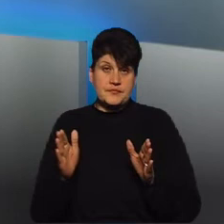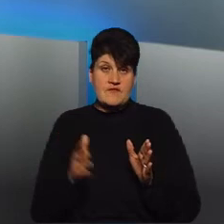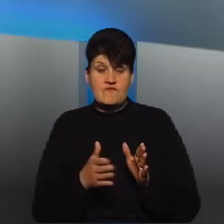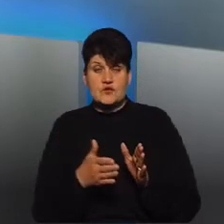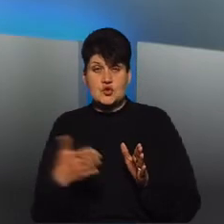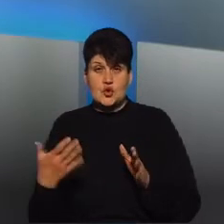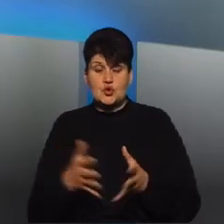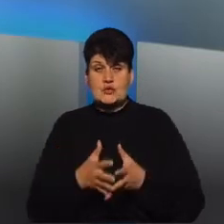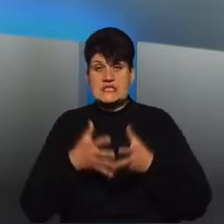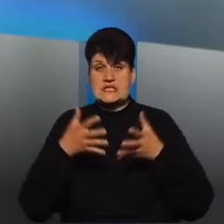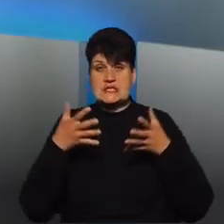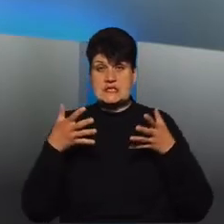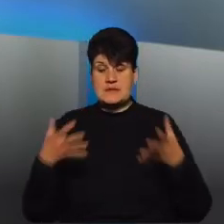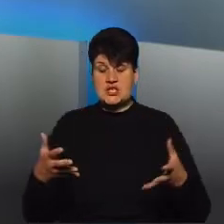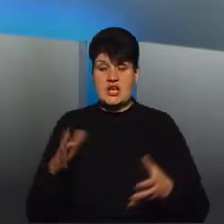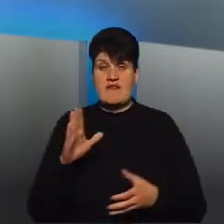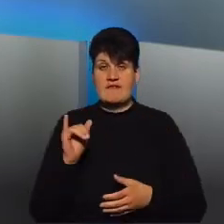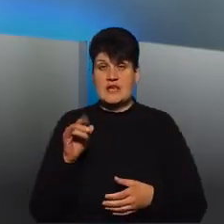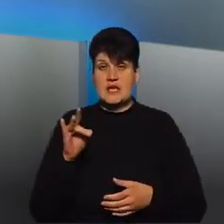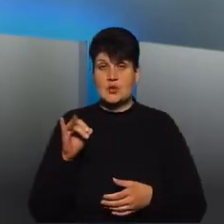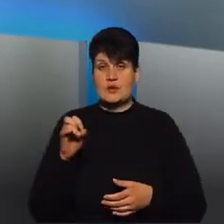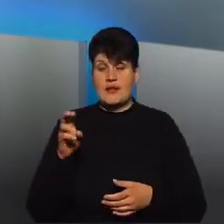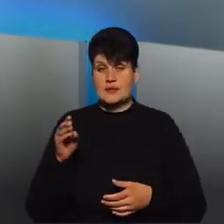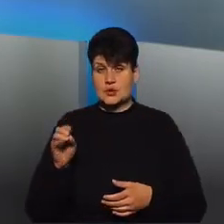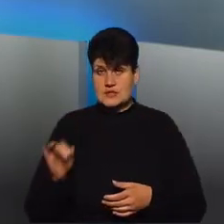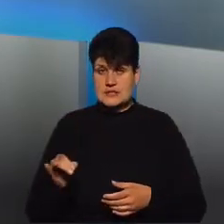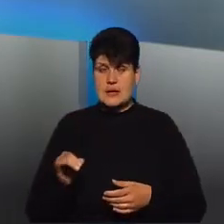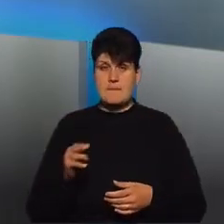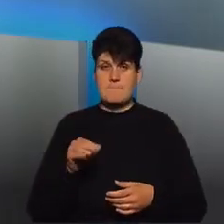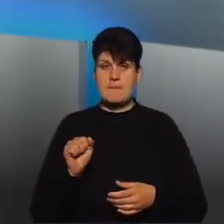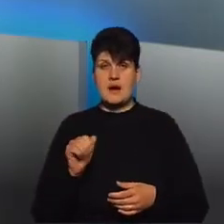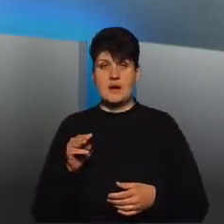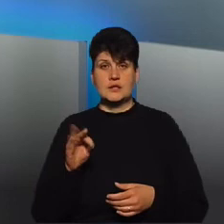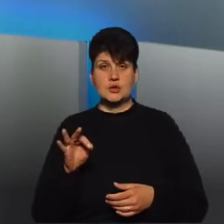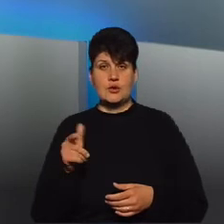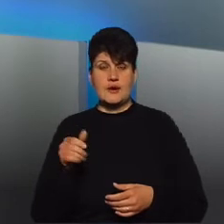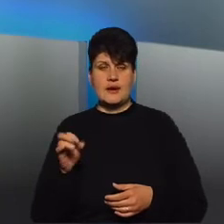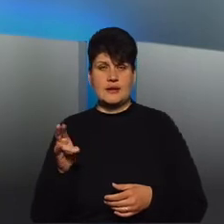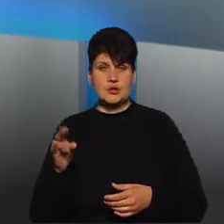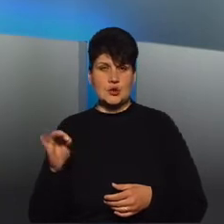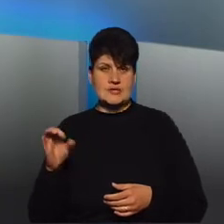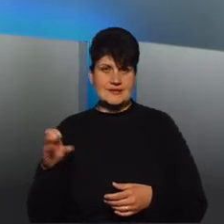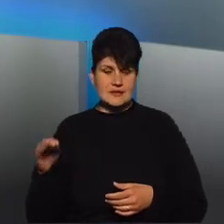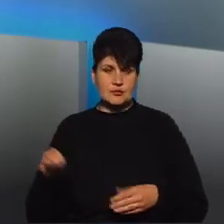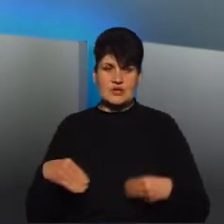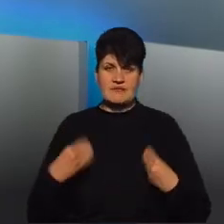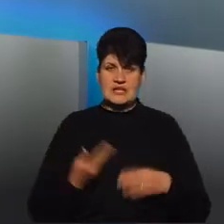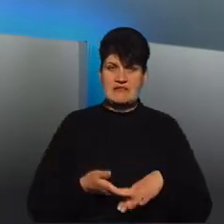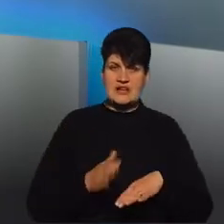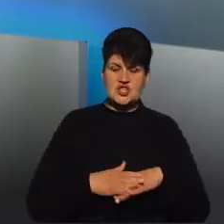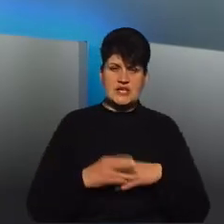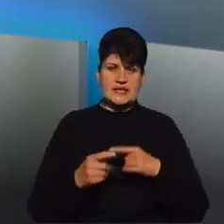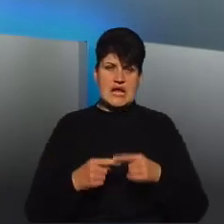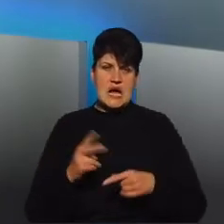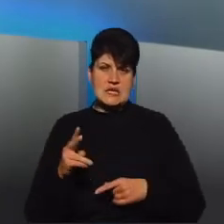збільшення вірулентності, патогенності, будуть давати тяжкі наслідки при